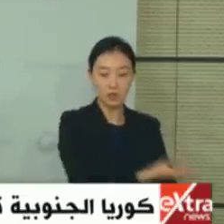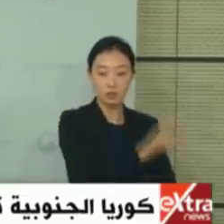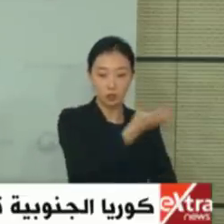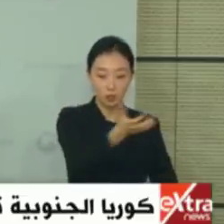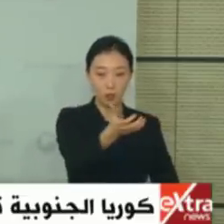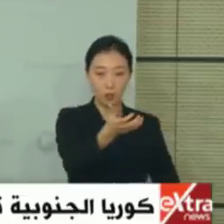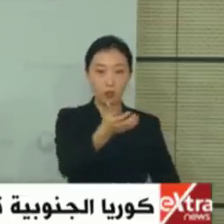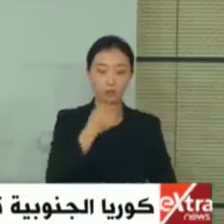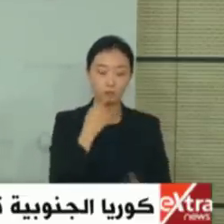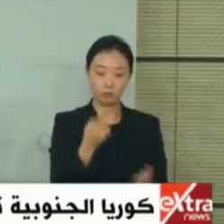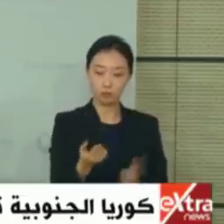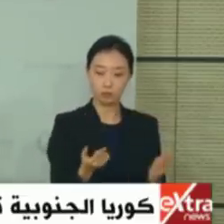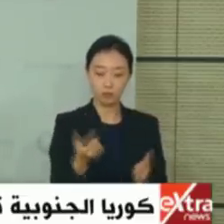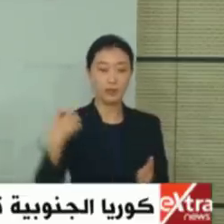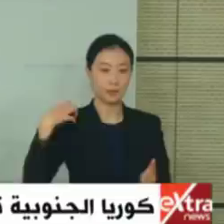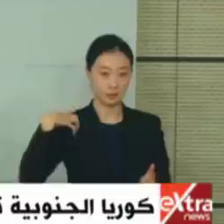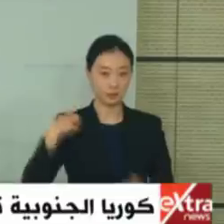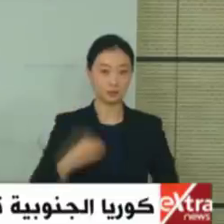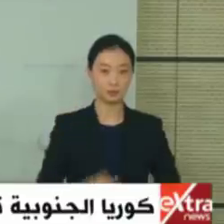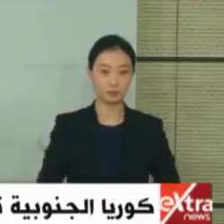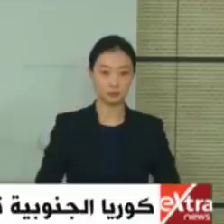533 حالة حتى الآن.